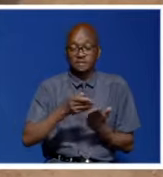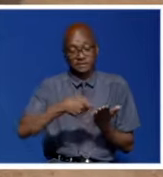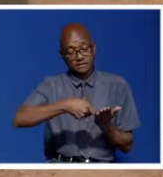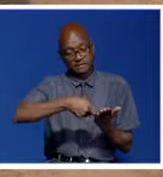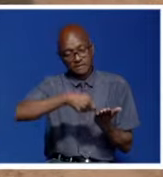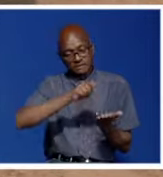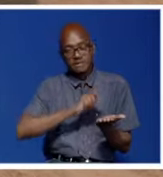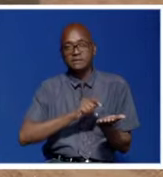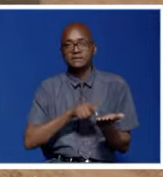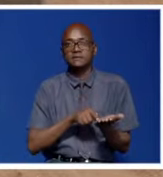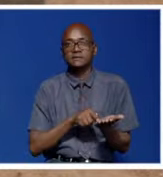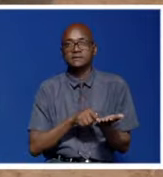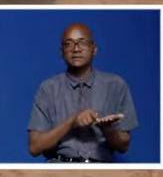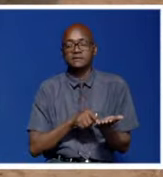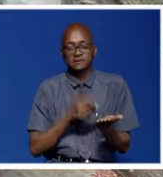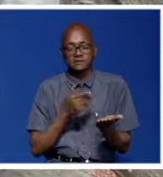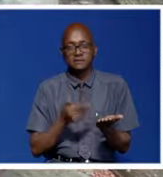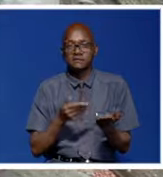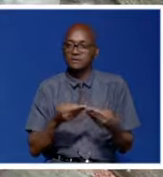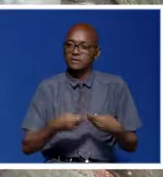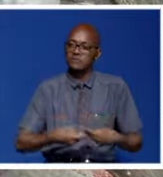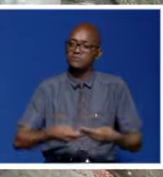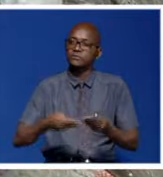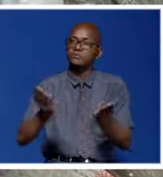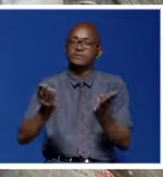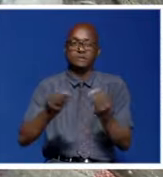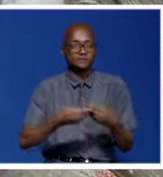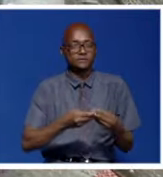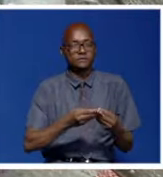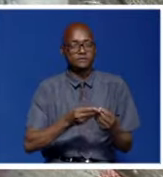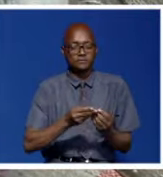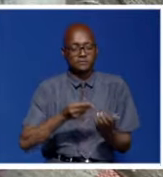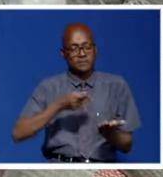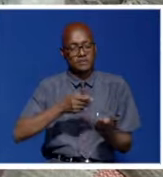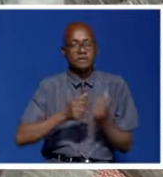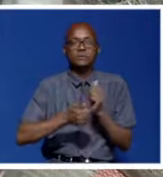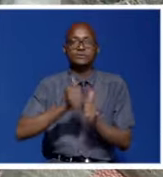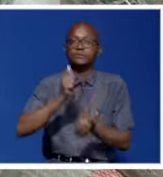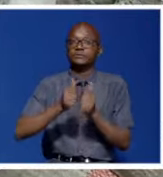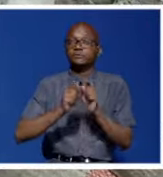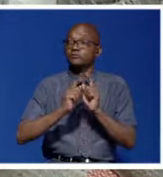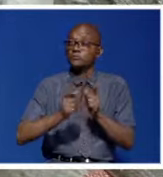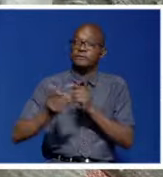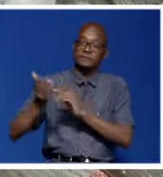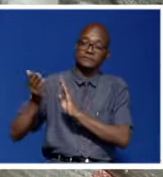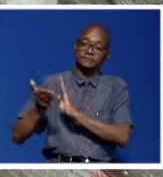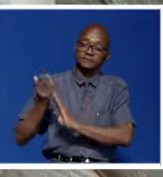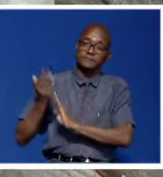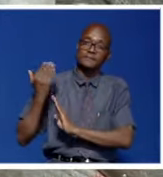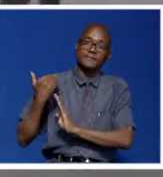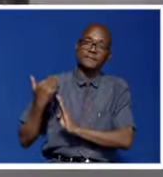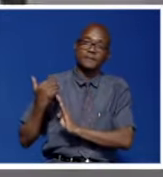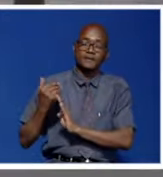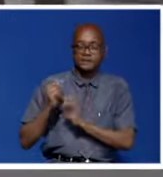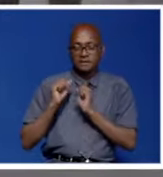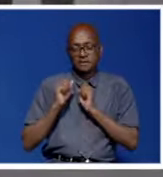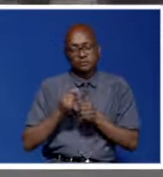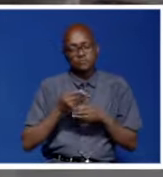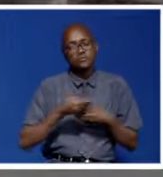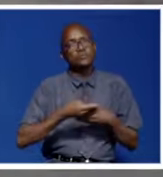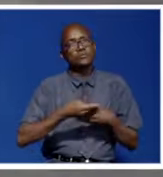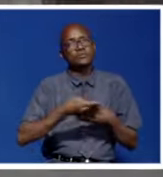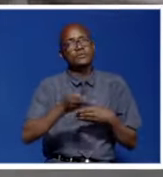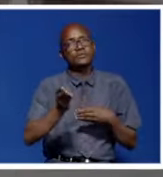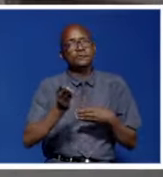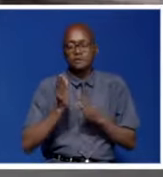ghalani, ambapo kwa sasa wanauza mazao yao kwa bei ya ushindani tofauti na awali walipolazimika kuuza zao hilo